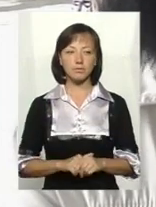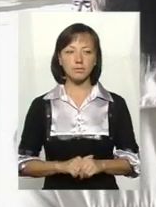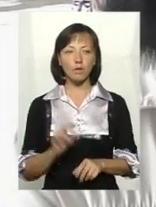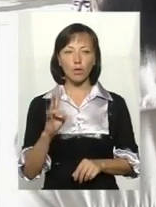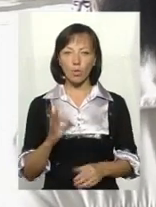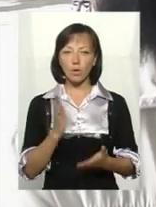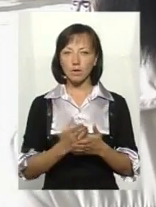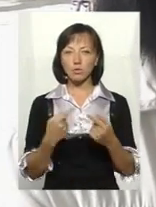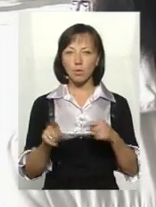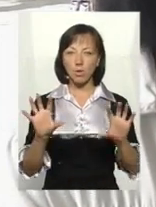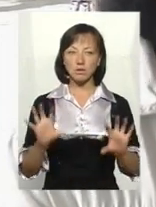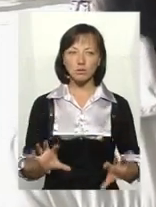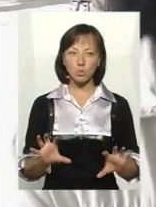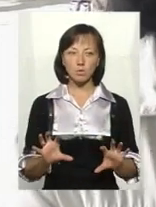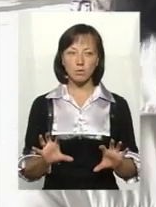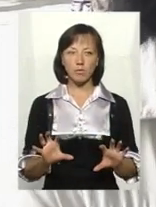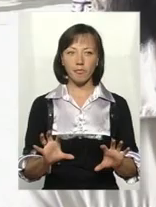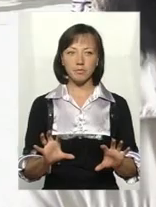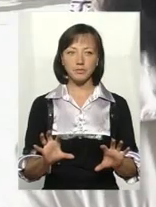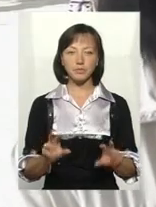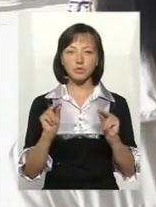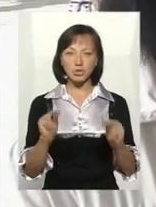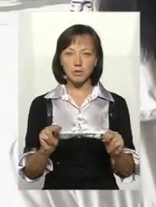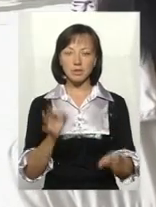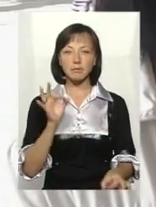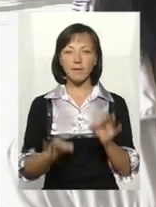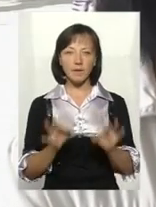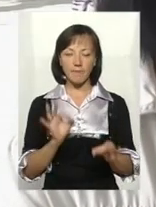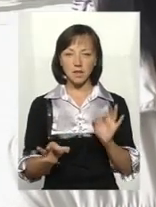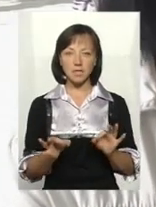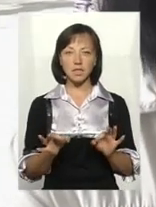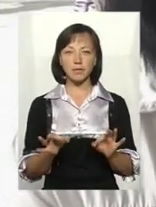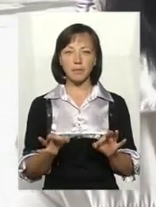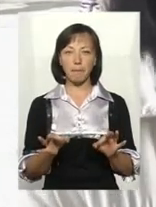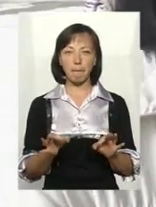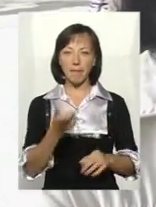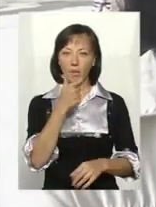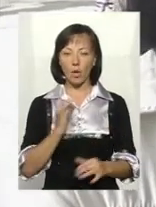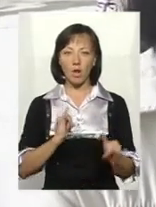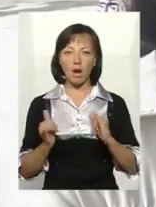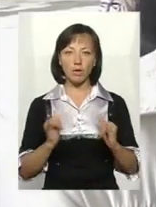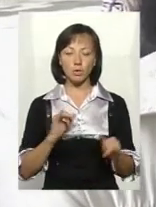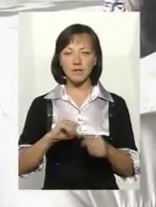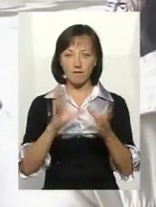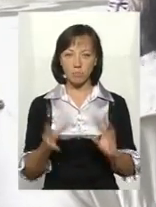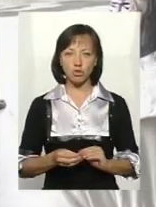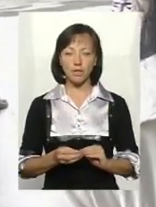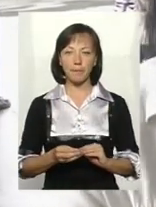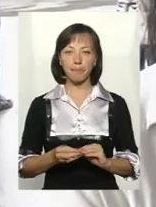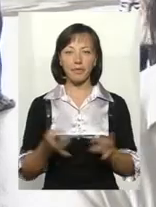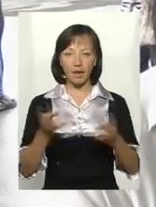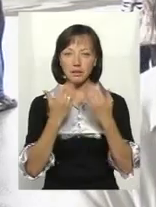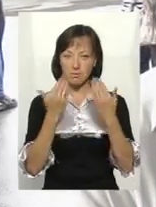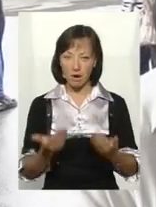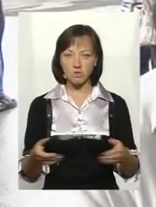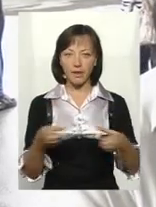есть еще и другой закон. Закон честности, справедливости, толерантности. І взагалі треба